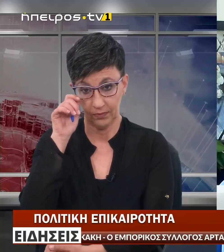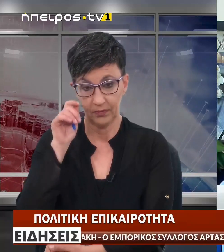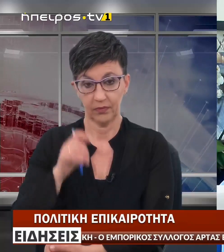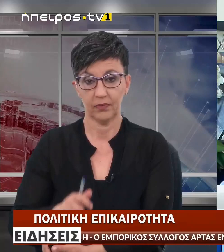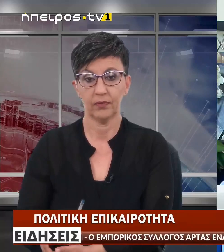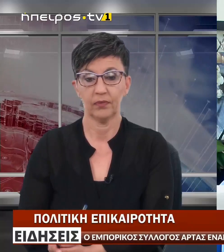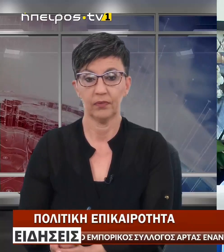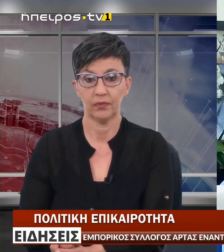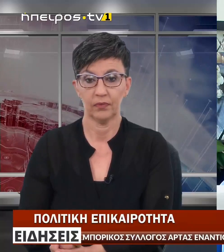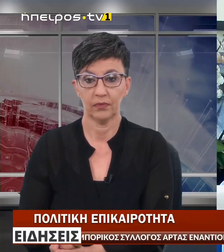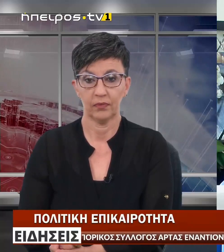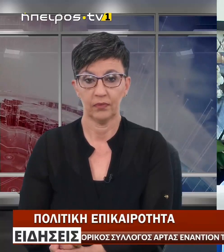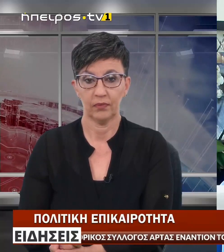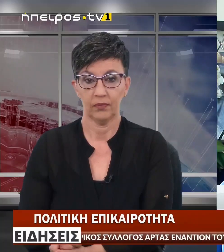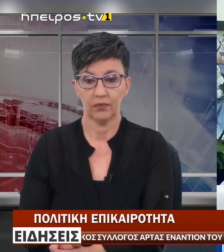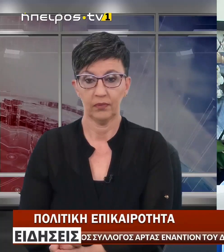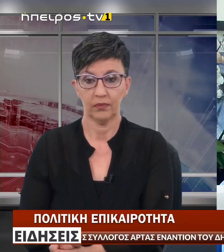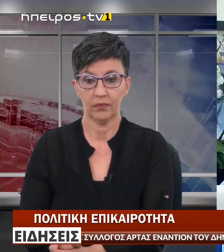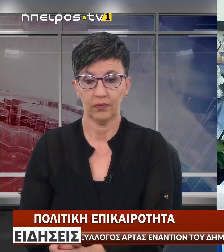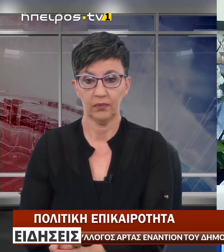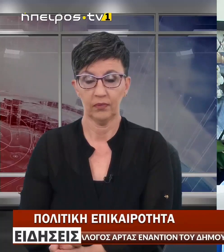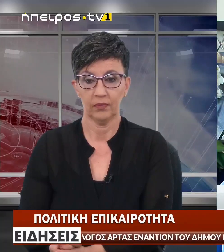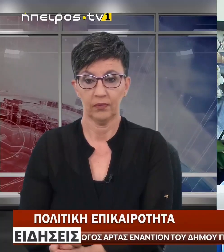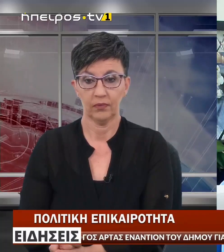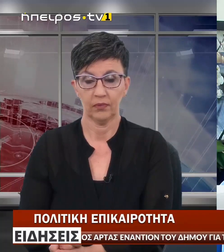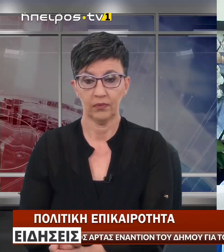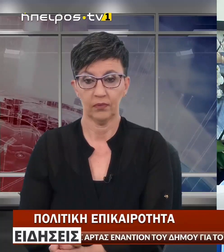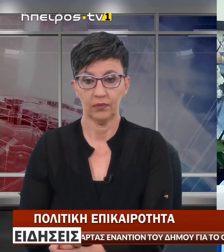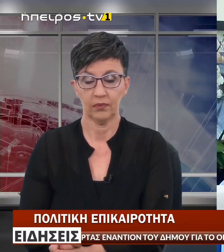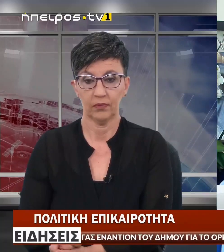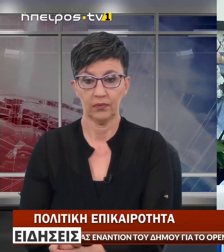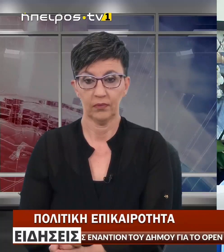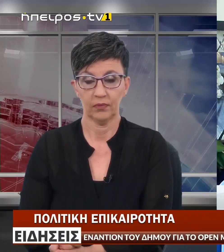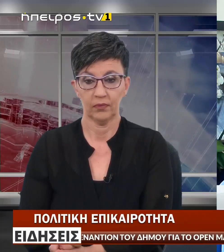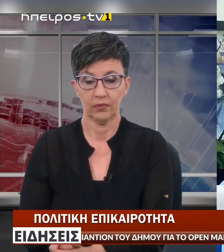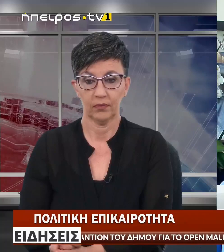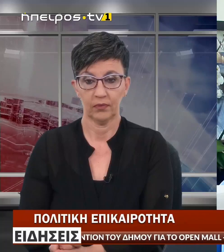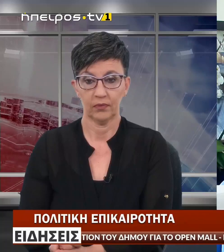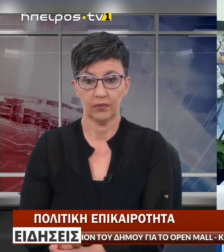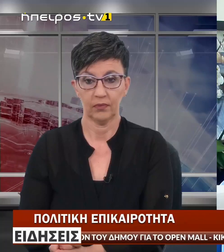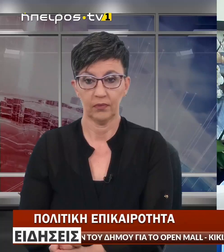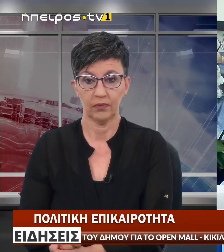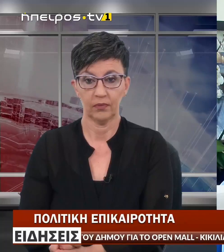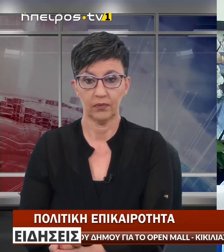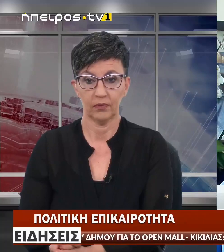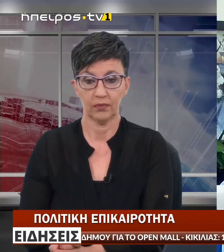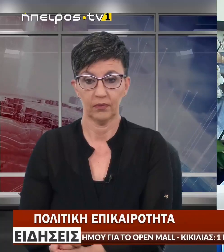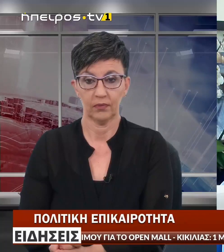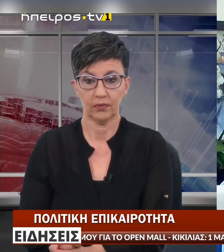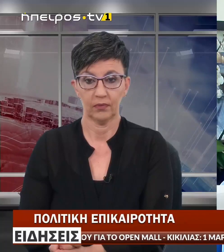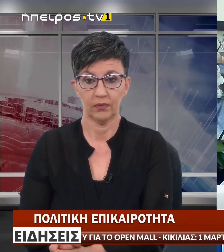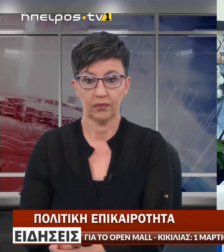απευθυνόμαστε συνεχώς μας επιδεικνύει την εμπιστοσύνη, αφού γκραζόμαστε. Προσπαθούμε να βρούμε τις λύσεις εκείνες οι οποίες θα